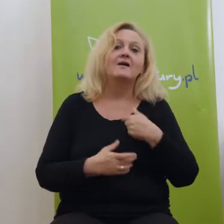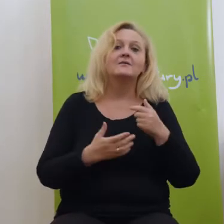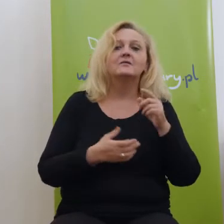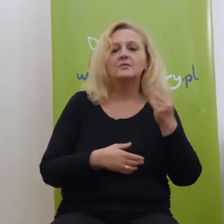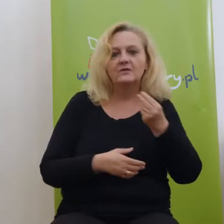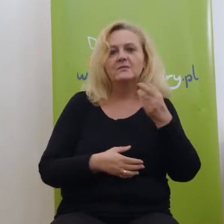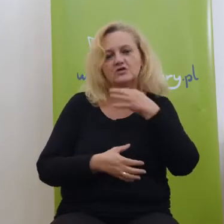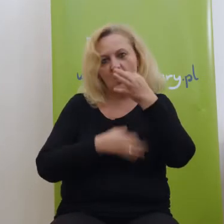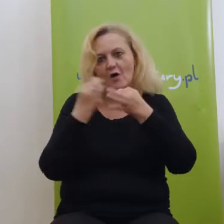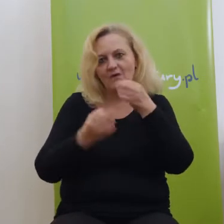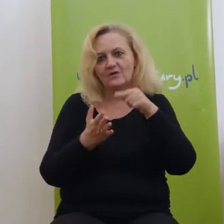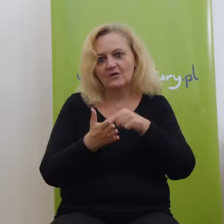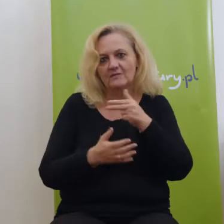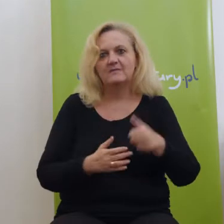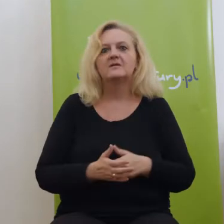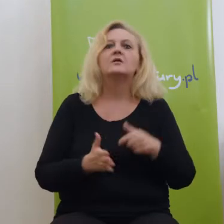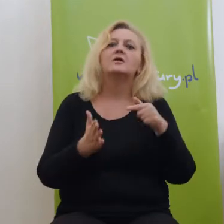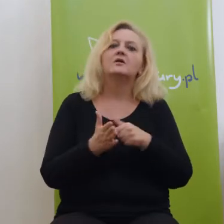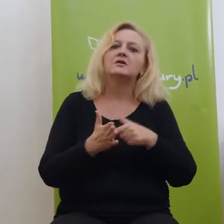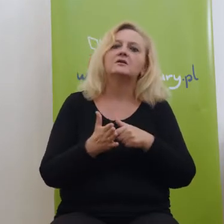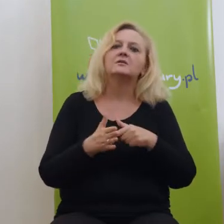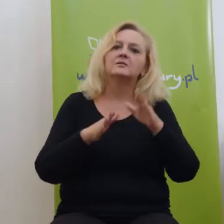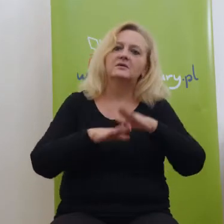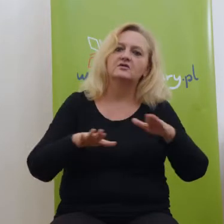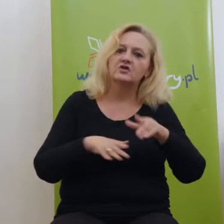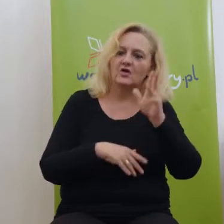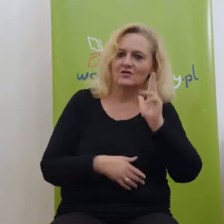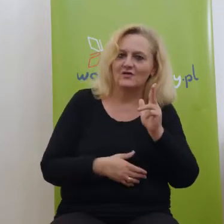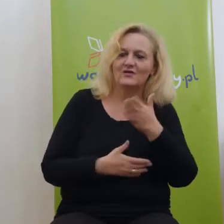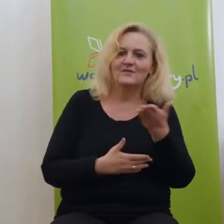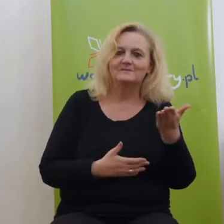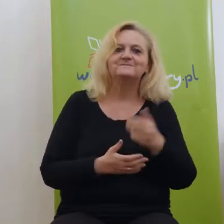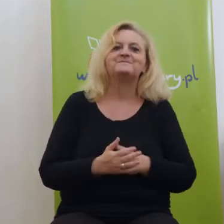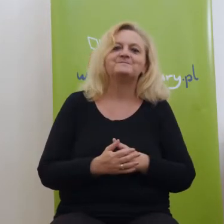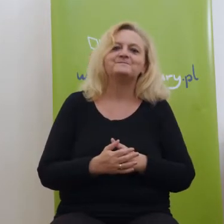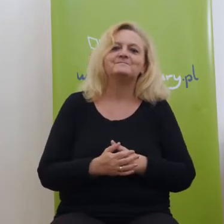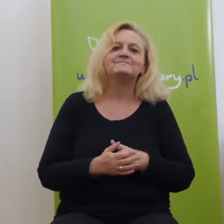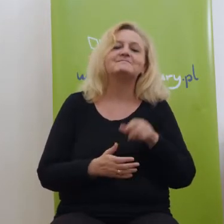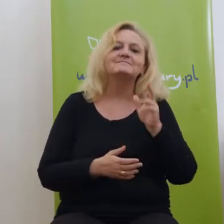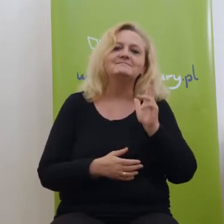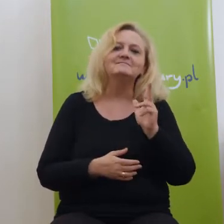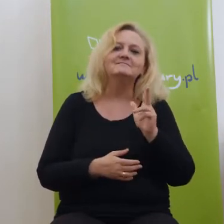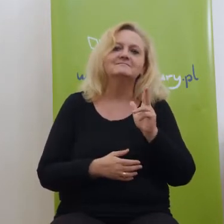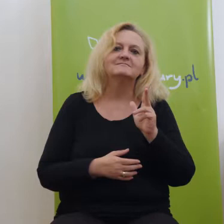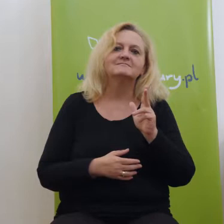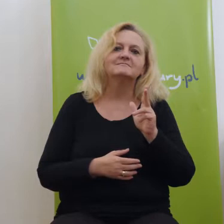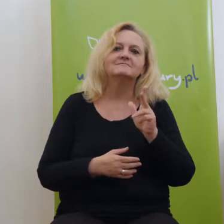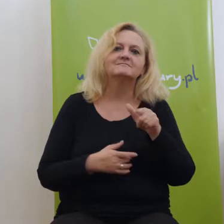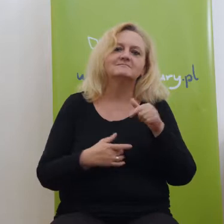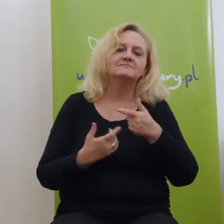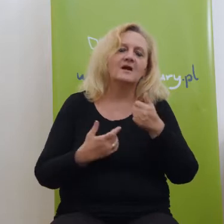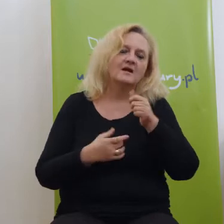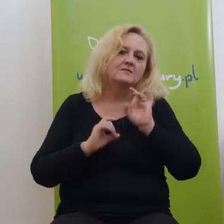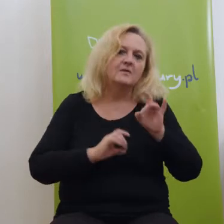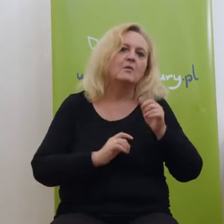pewnie jeszcze o tym powiem. No ale mamy tam bohaterów dziecięcych, tych, którzy biegną, spróbując załatwić